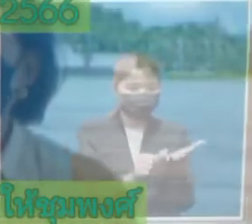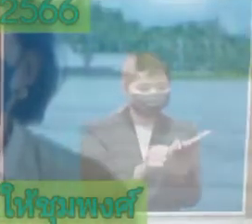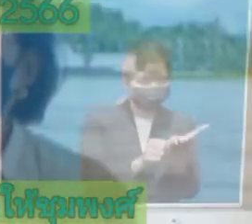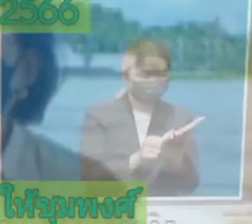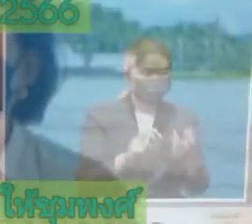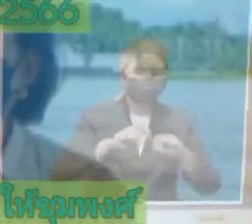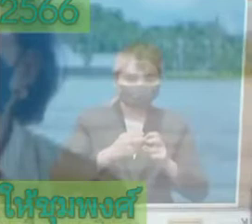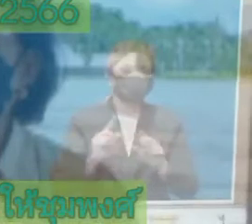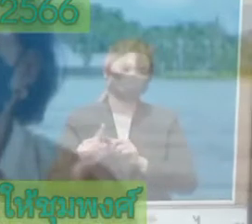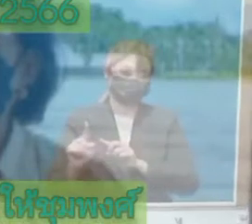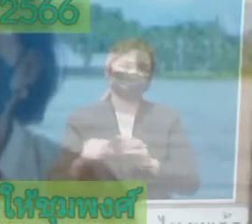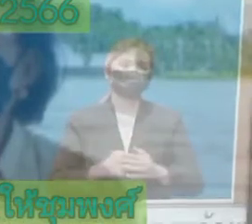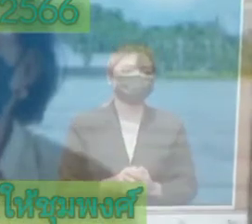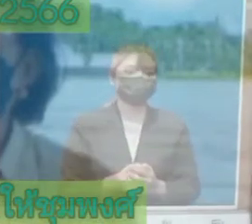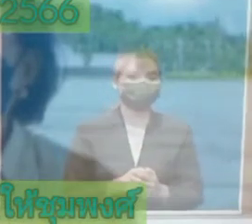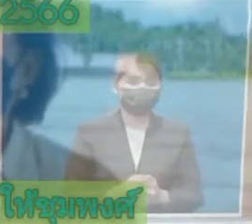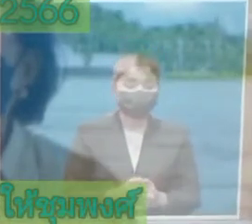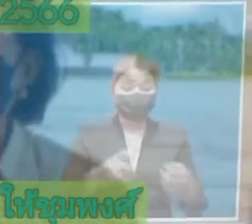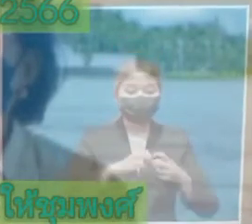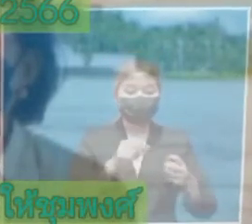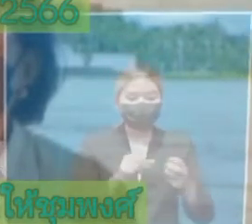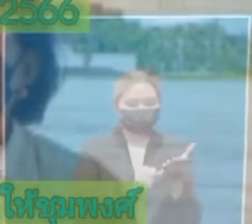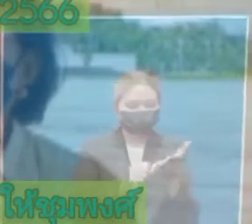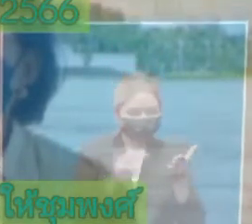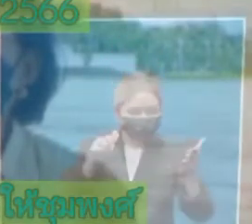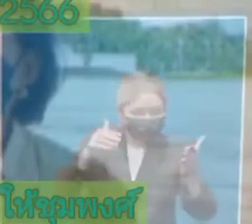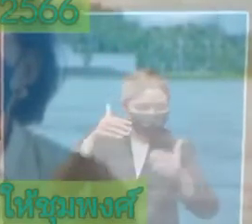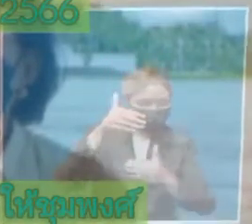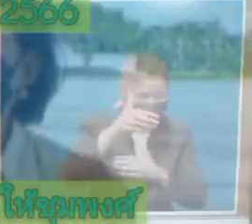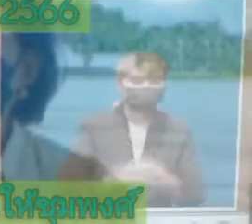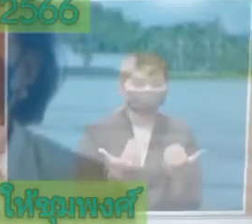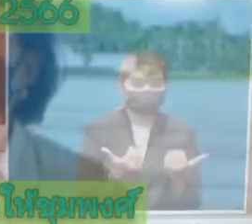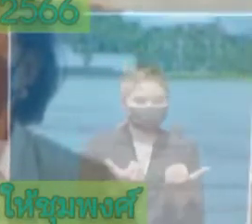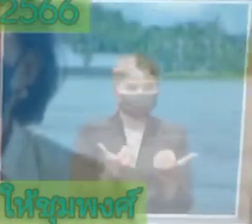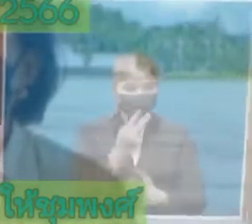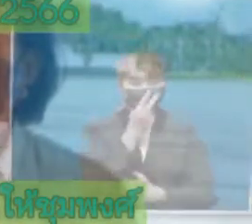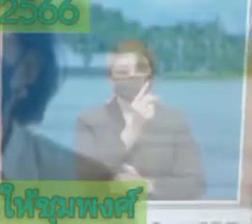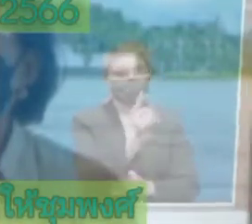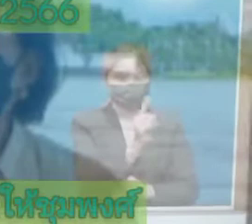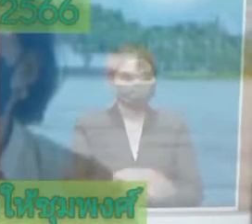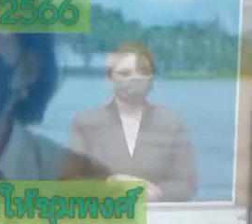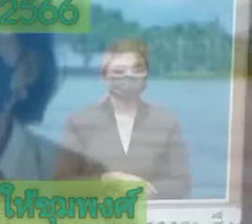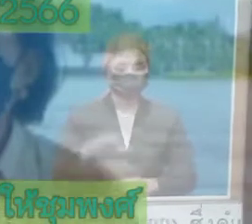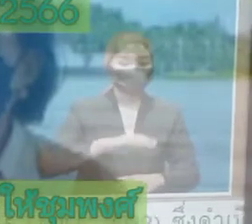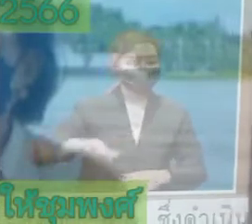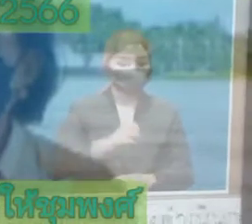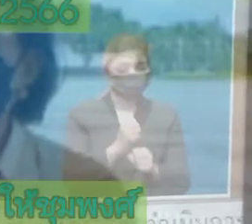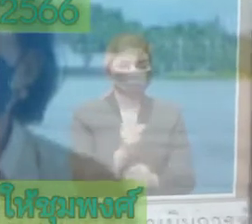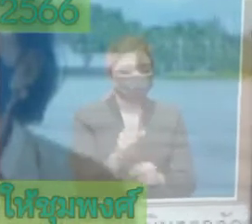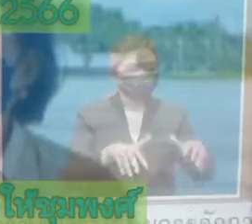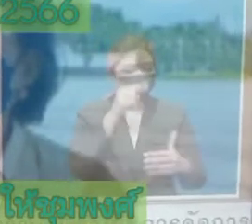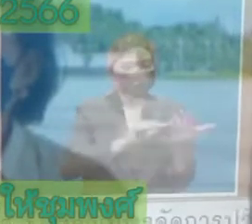อันนี้คือการแก้ปัญหาที่มันเป็นการแก้ปัญหาแบบยั่งยืนสิ่งแรกสำคัญในวันนี้ในสถานการณ์วันนี้สิ่งที่เราต้องมองร่วมกันก็คือว่าเราจะทำยังไงให้ทุกคนอยู่ร